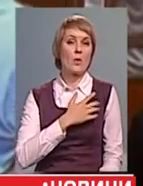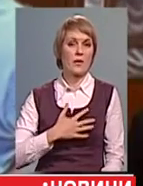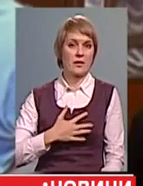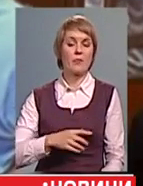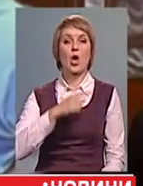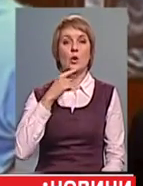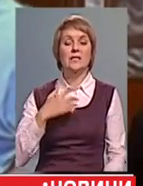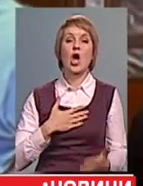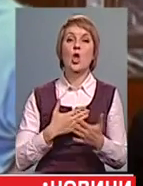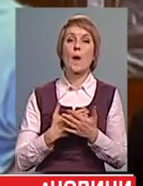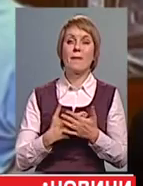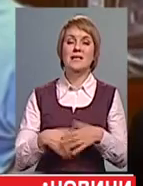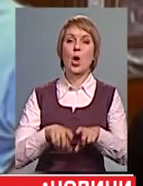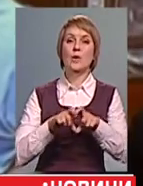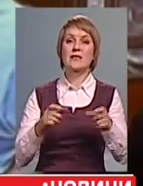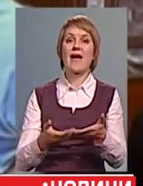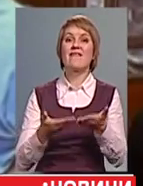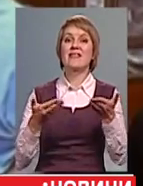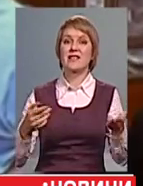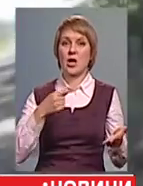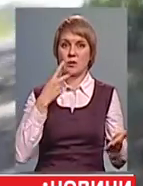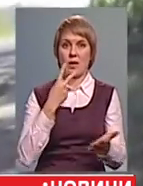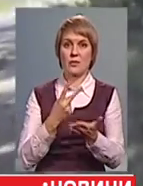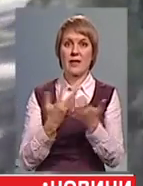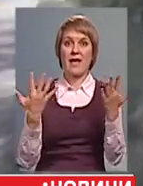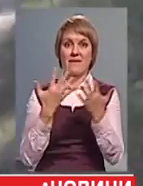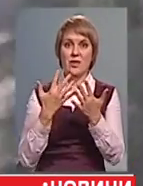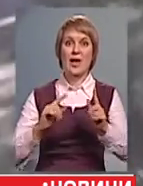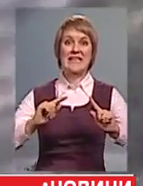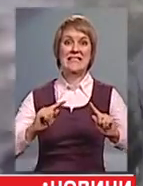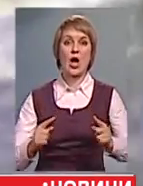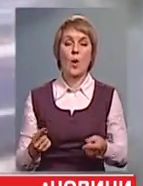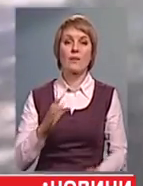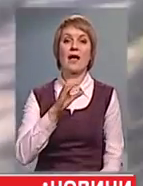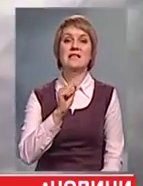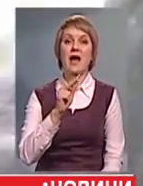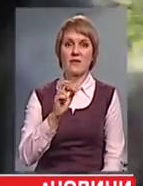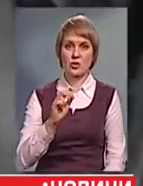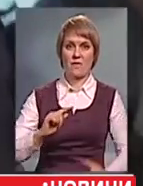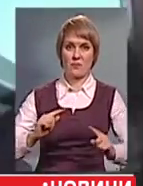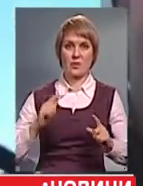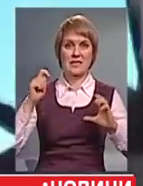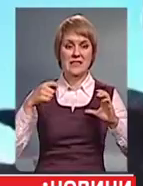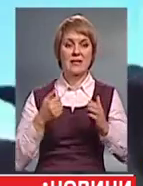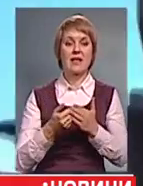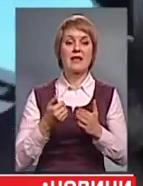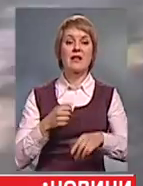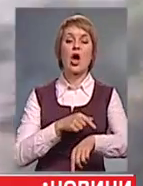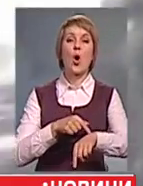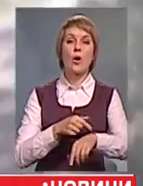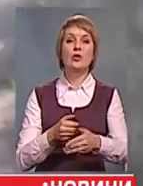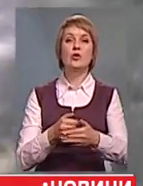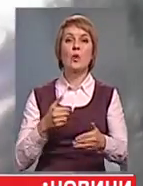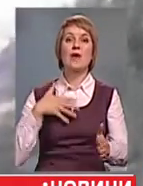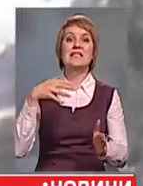російська громадська організація «Відкрита Росія» оприлюднила відео захоплення Савченко в полон. За даними захисту, зняте воно за кілька годин до загибелі